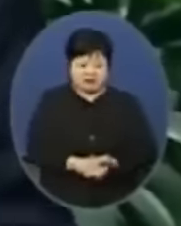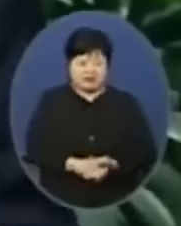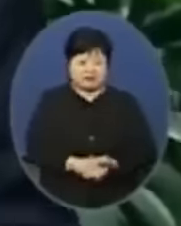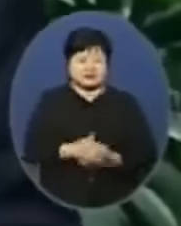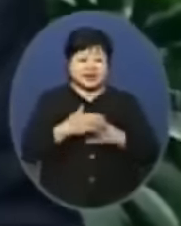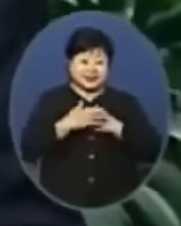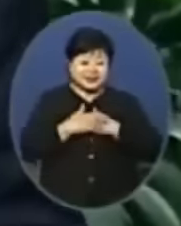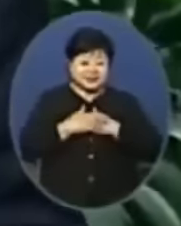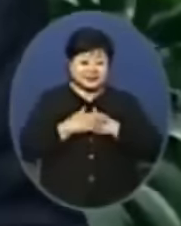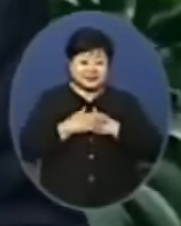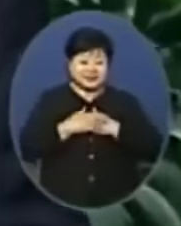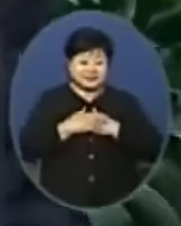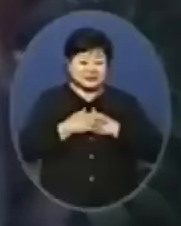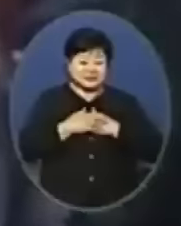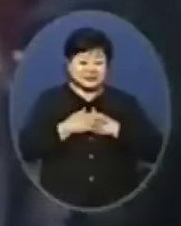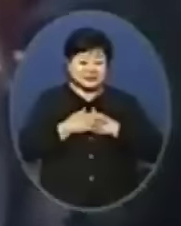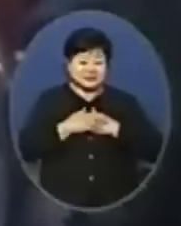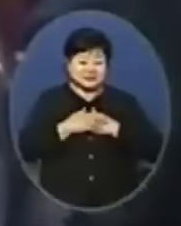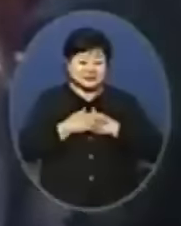말씀해서 나는